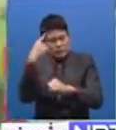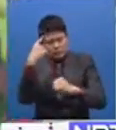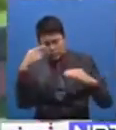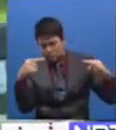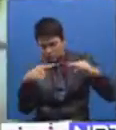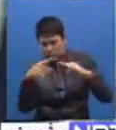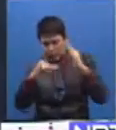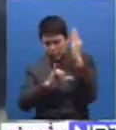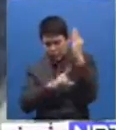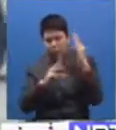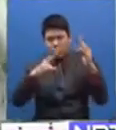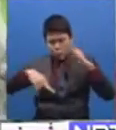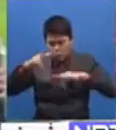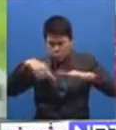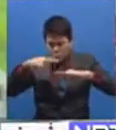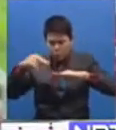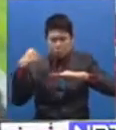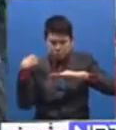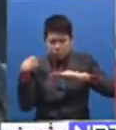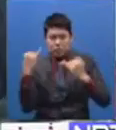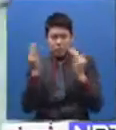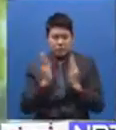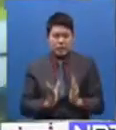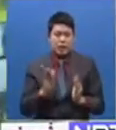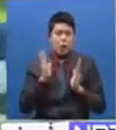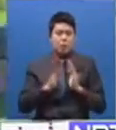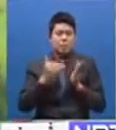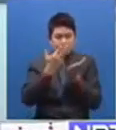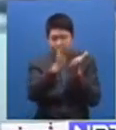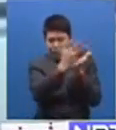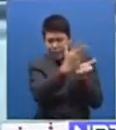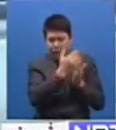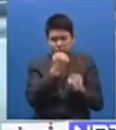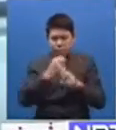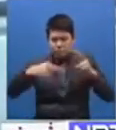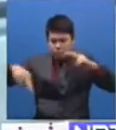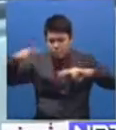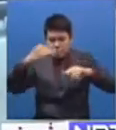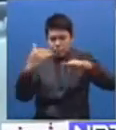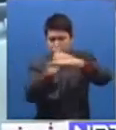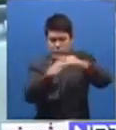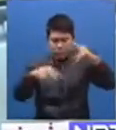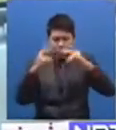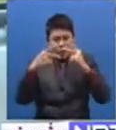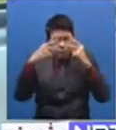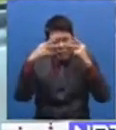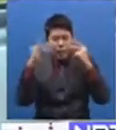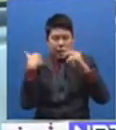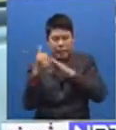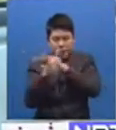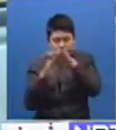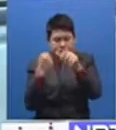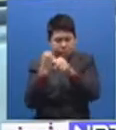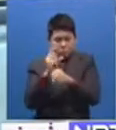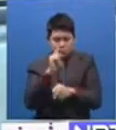พื้นที่ของเทศบาลนครยะลาอย่างเข้มงวดนอกจากนี้ยังกระจายกำลังออกลาดตระเวนตามเส้นทางต่างๆเพื่อป้องกันคนร้ายที่อาจจะลักลอบ